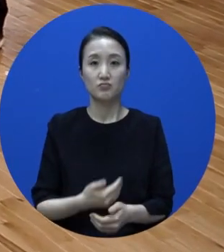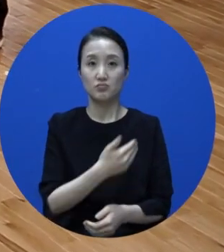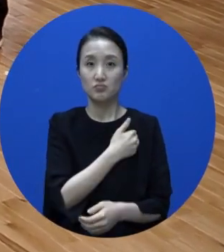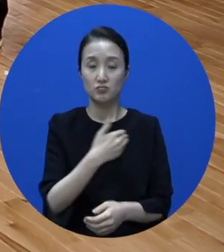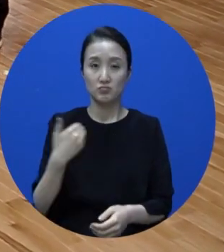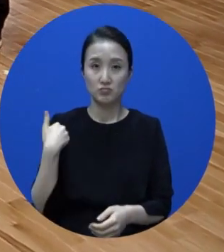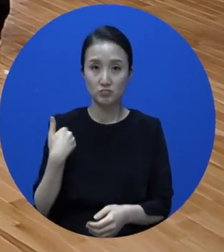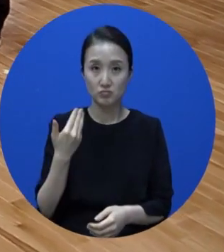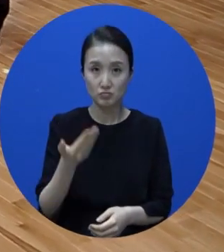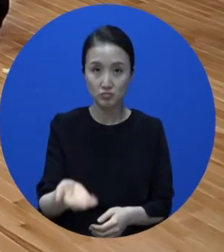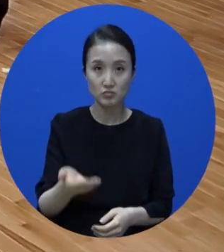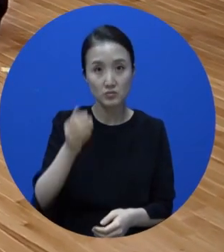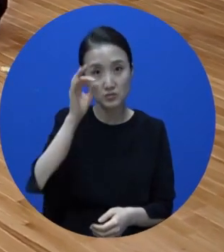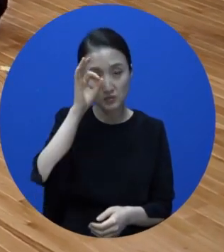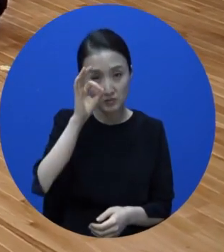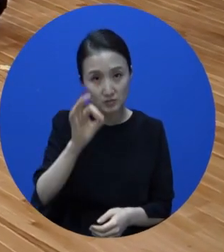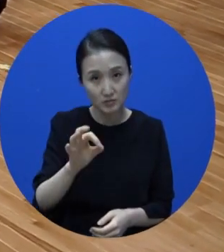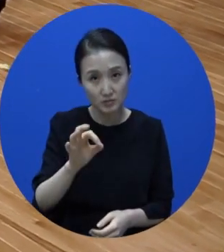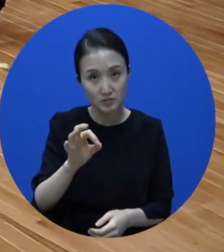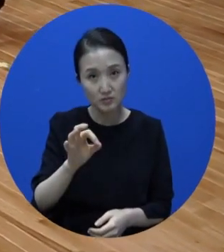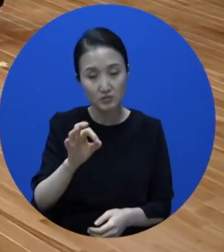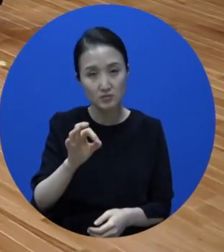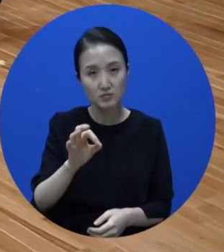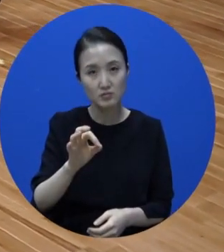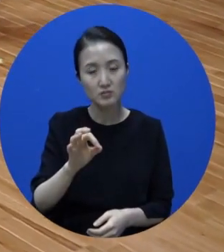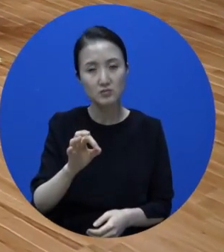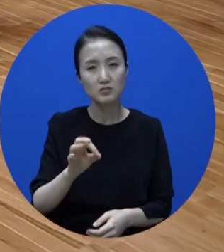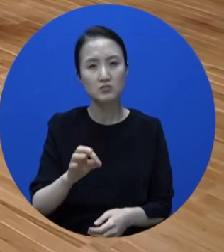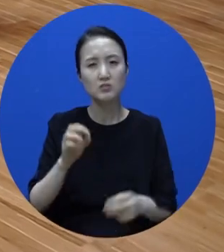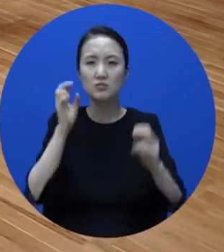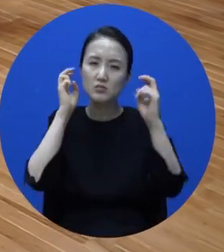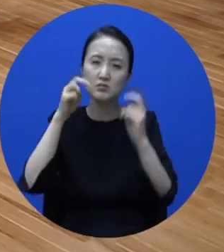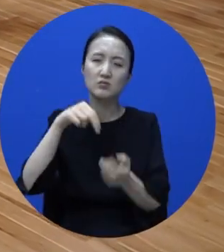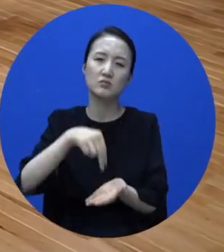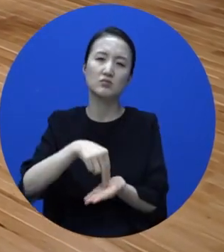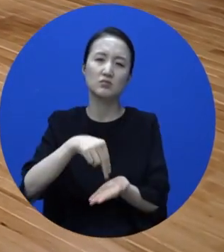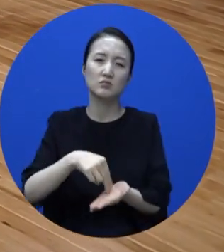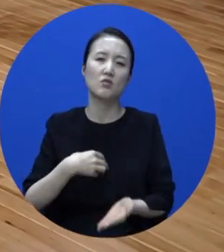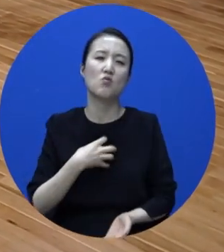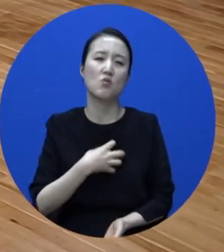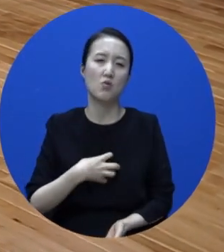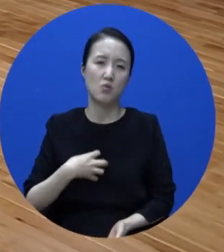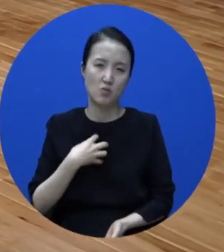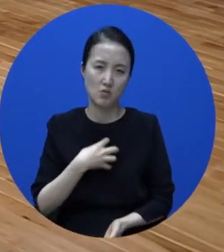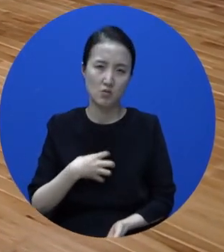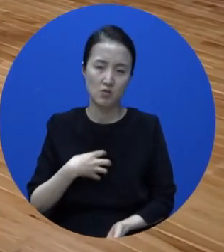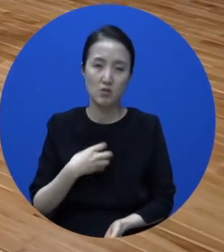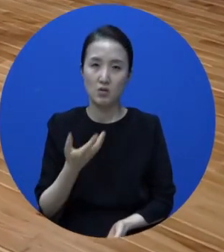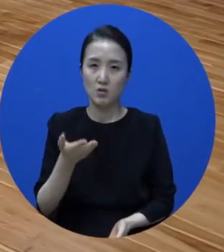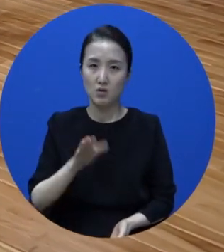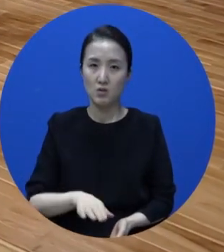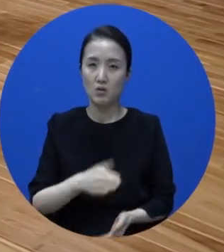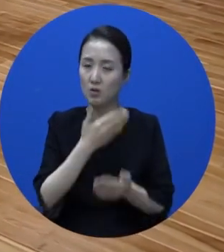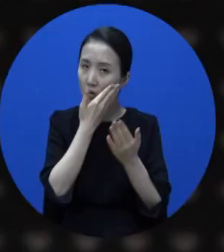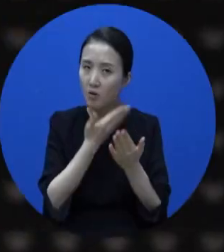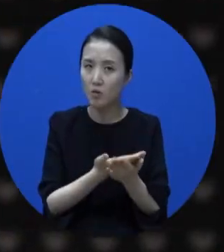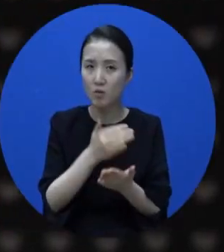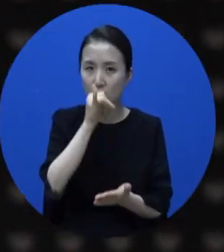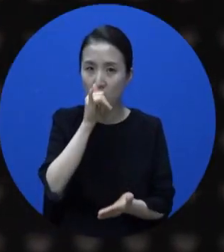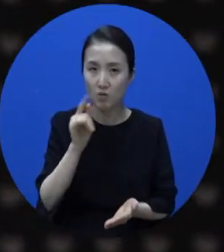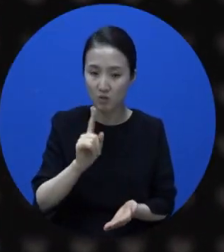되는 과정에서 기업들에게는 상당히 부담이 따르는 것이다 이런 것을 말씀드립니다 그런데 더 중요한 것은